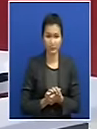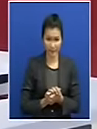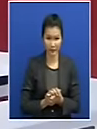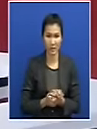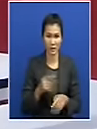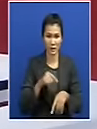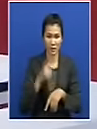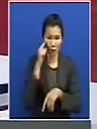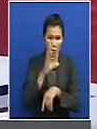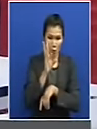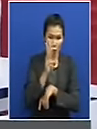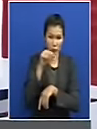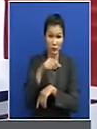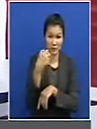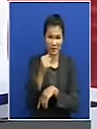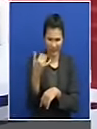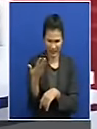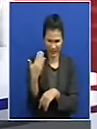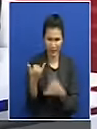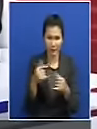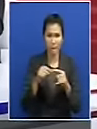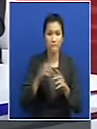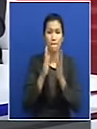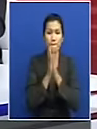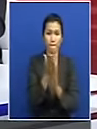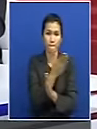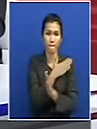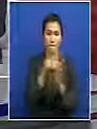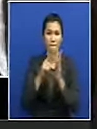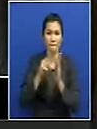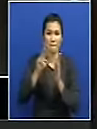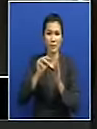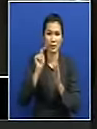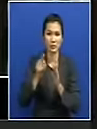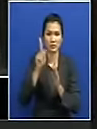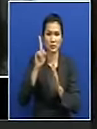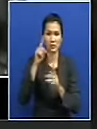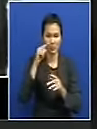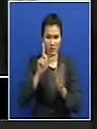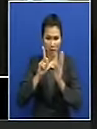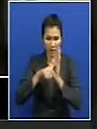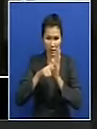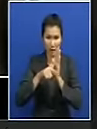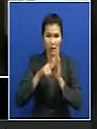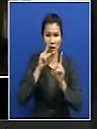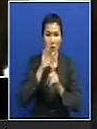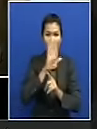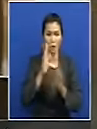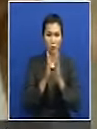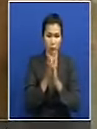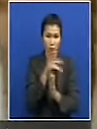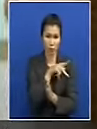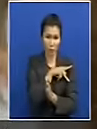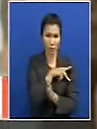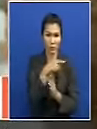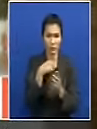ับมาช่วงประมาณสัก 6:10 ที่ผ่านมานะครับพระเมธีธรรมาจารย์ซึ่งเป็นเลขาธิการศูนย์พิทักษ์พระพุทธศาสนาแห่งประเทศไท